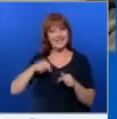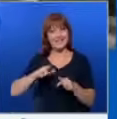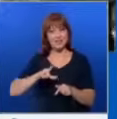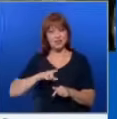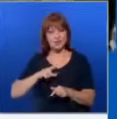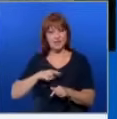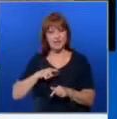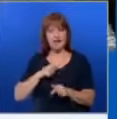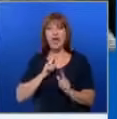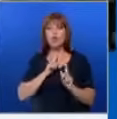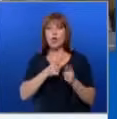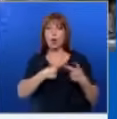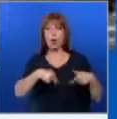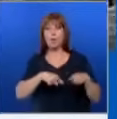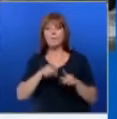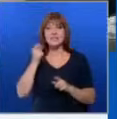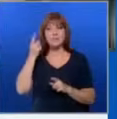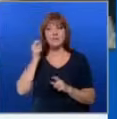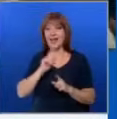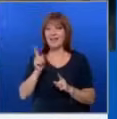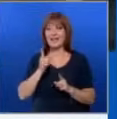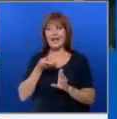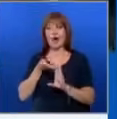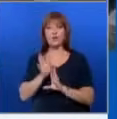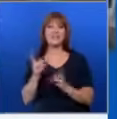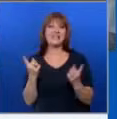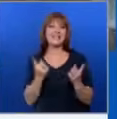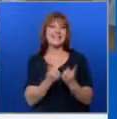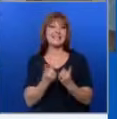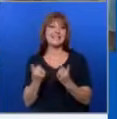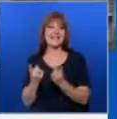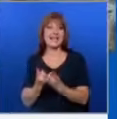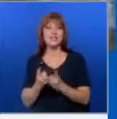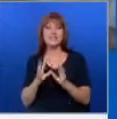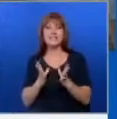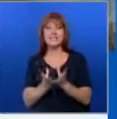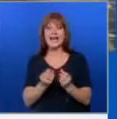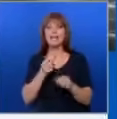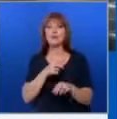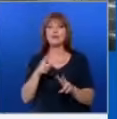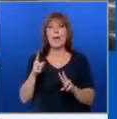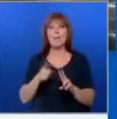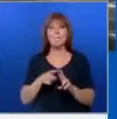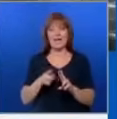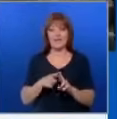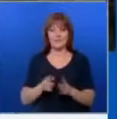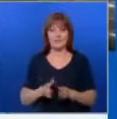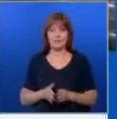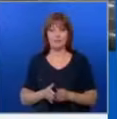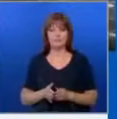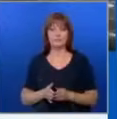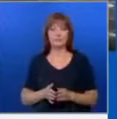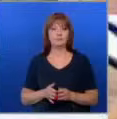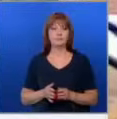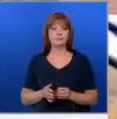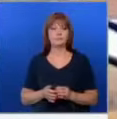сутринта до тези областни председатели да не идват на срещата заедно с Делян Пеевски. Повече разказваме с Вера